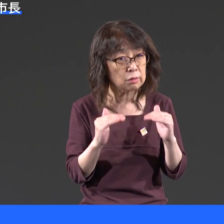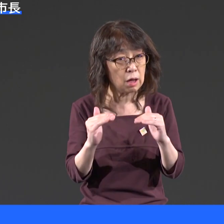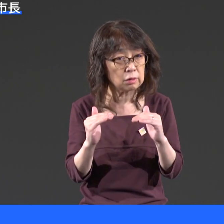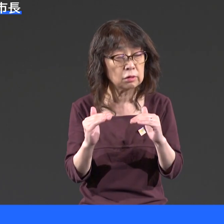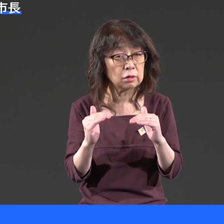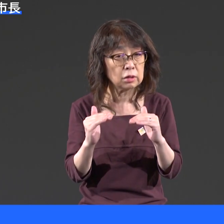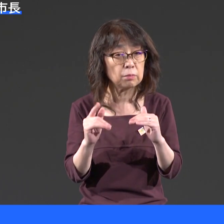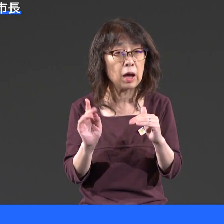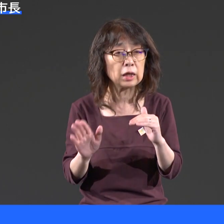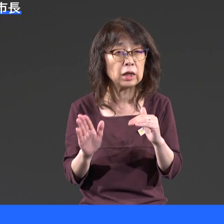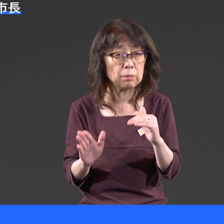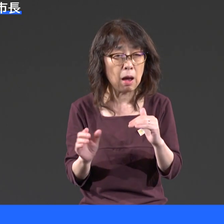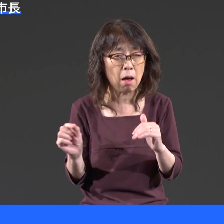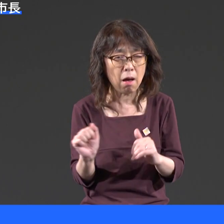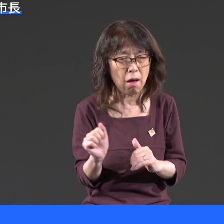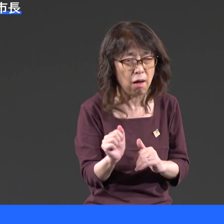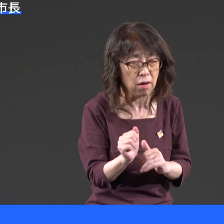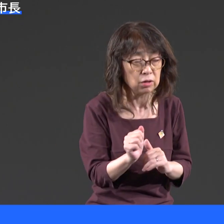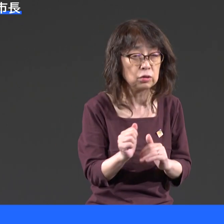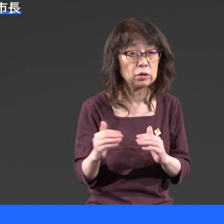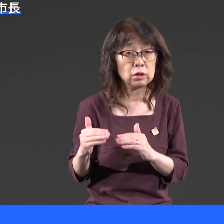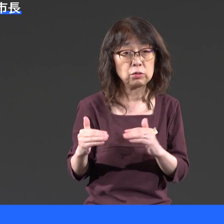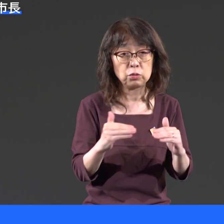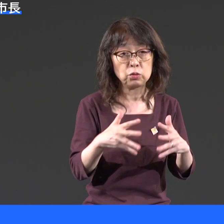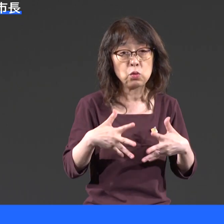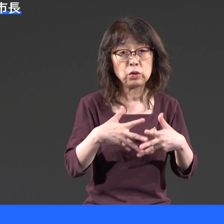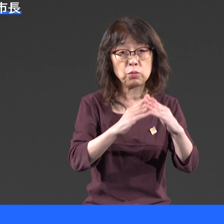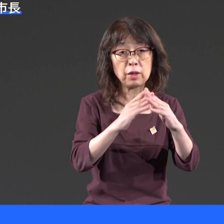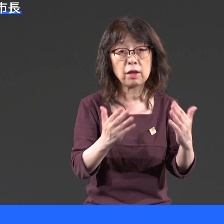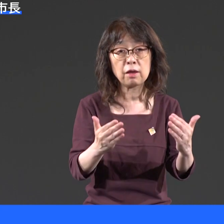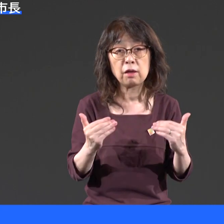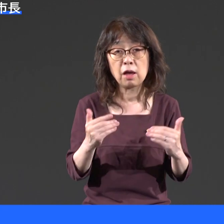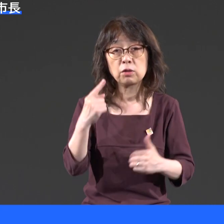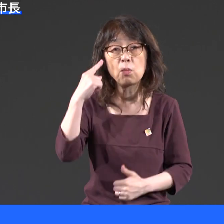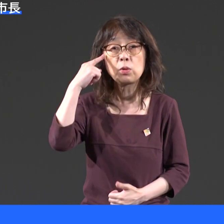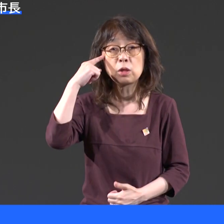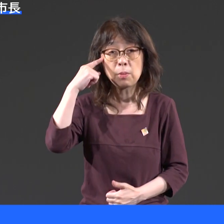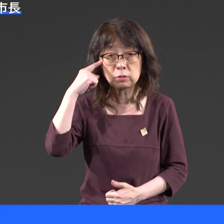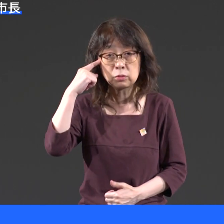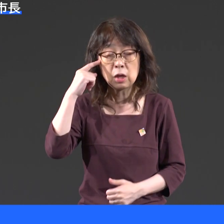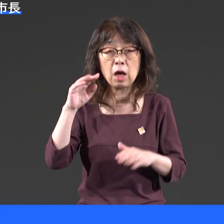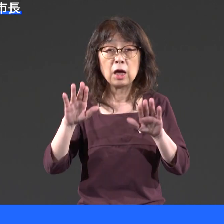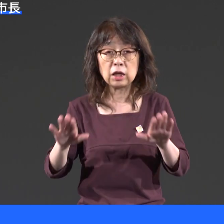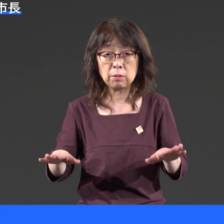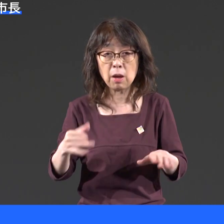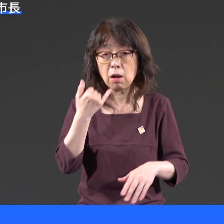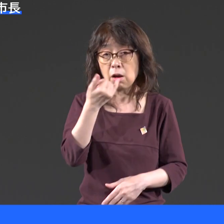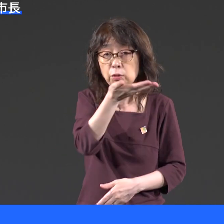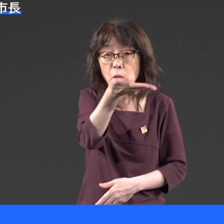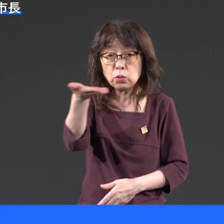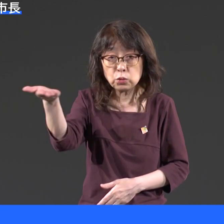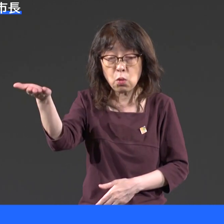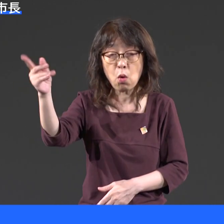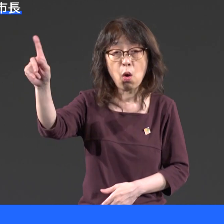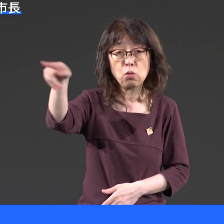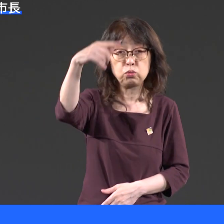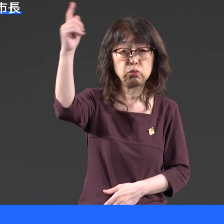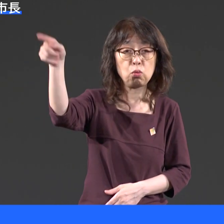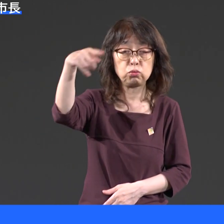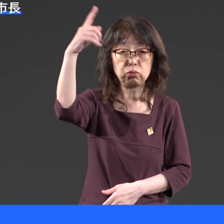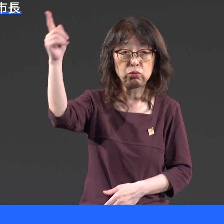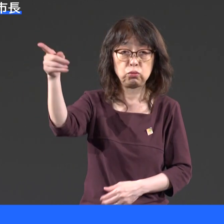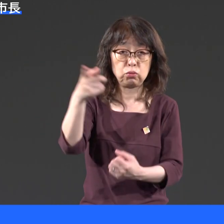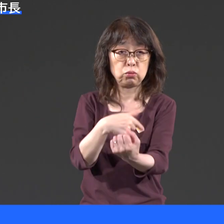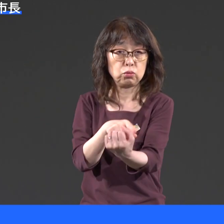ピード上げて取り組んでいかなければいけないなというふうに思っておりますので非常にこの洋上風力のところの、